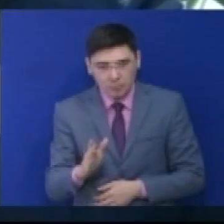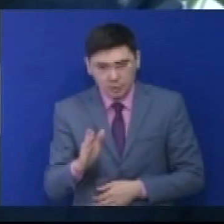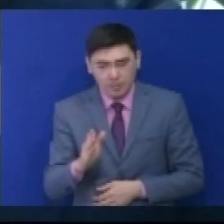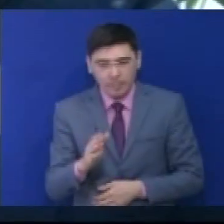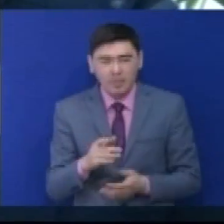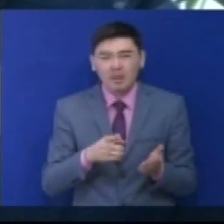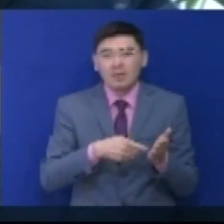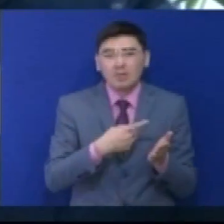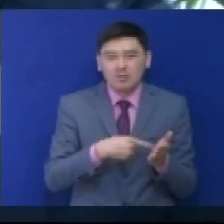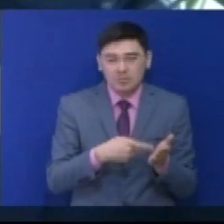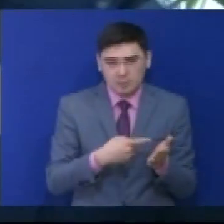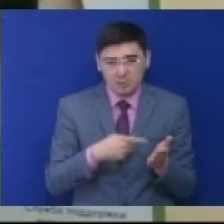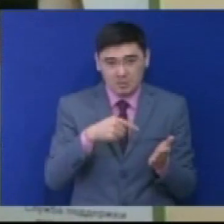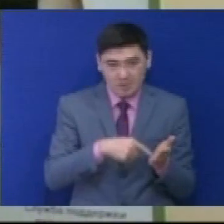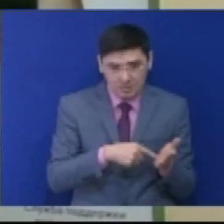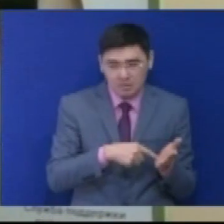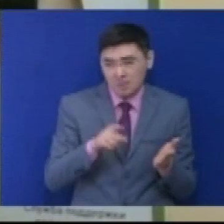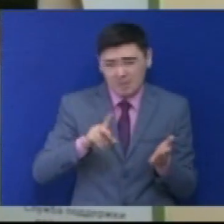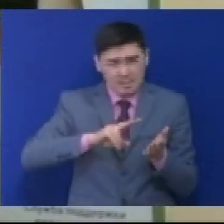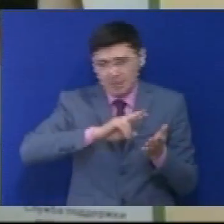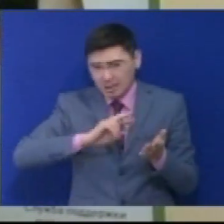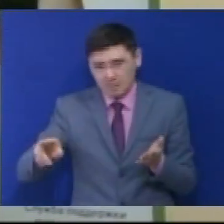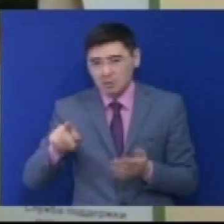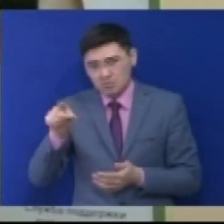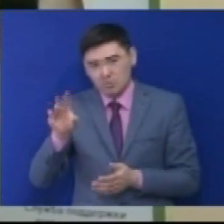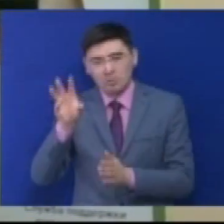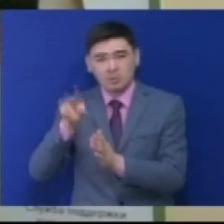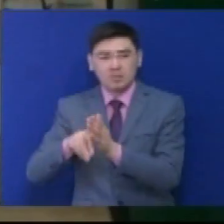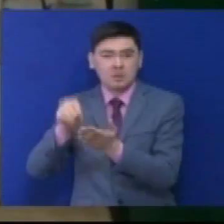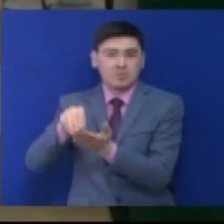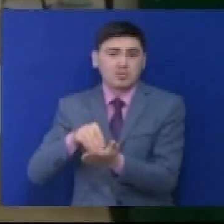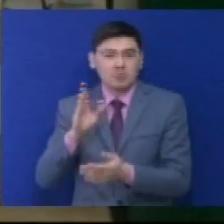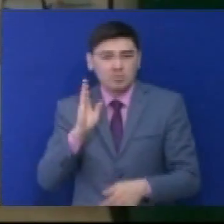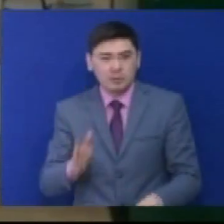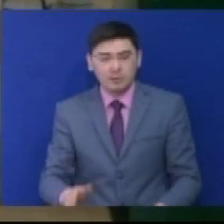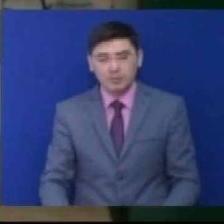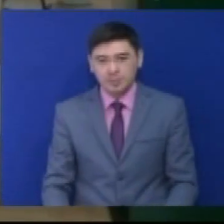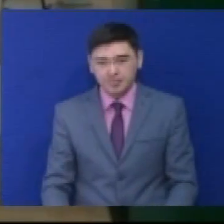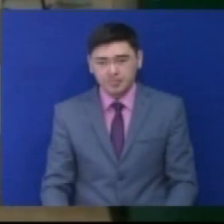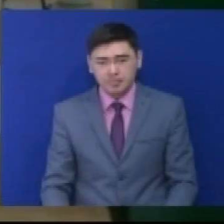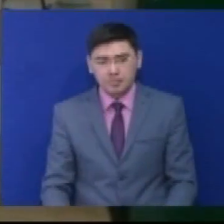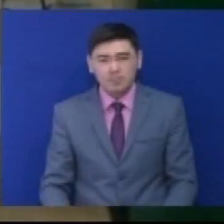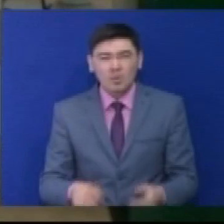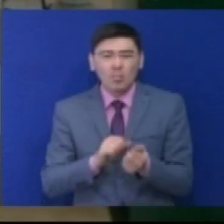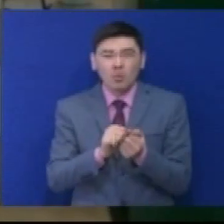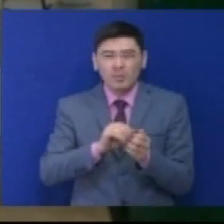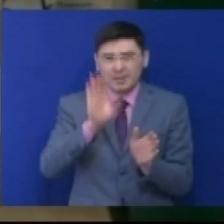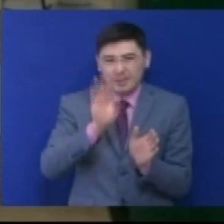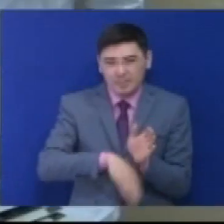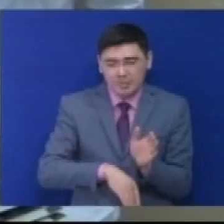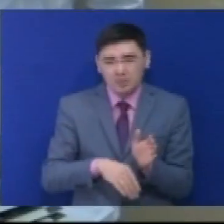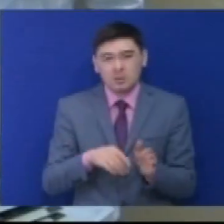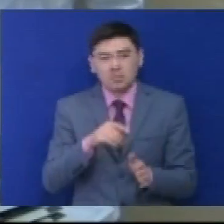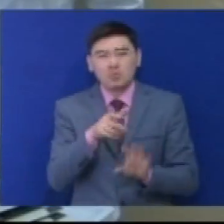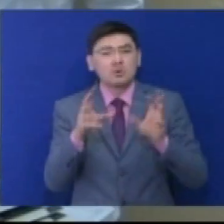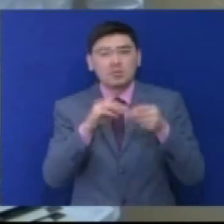амбулаториялық картаның электрондық түрі. Қағазсыз медициналық құжаттама енгізу дәрігерлерді көптеген қағазбастылық жұмыстан босатып,